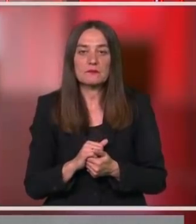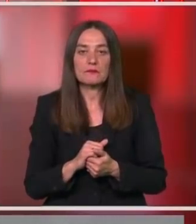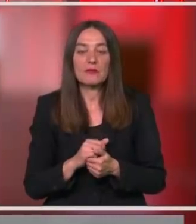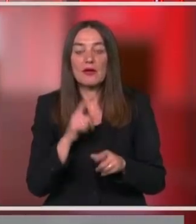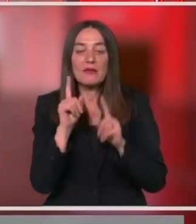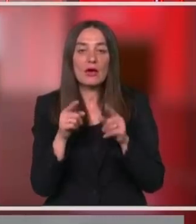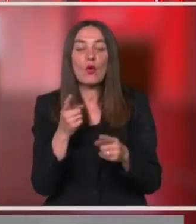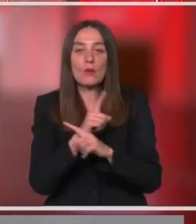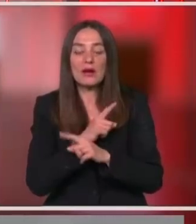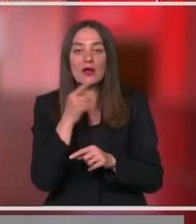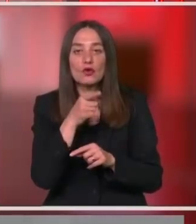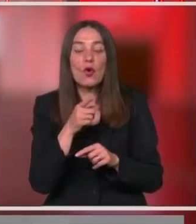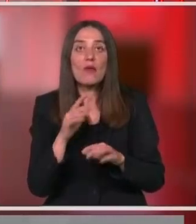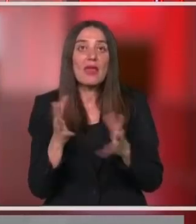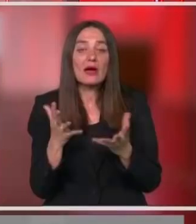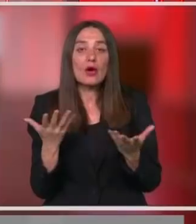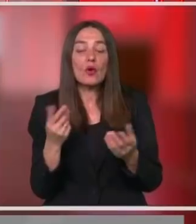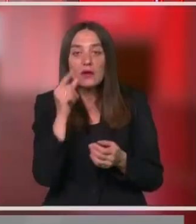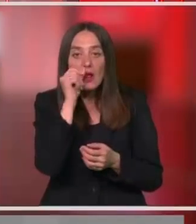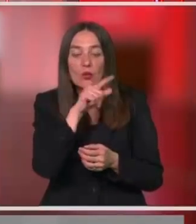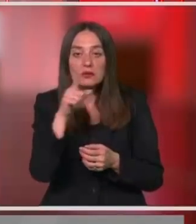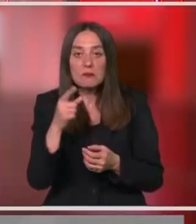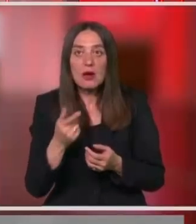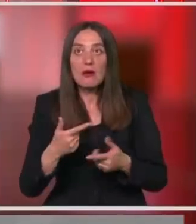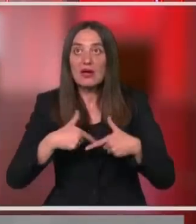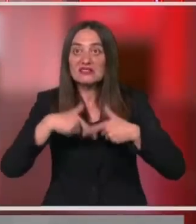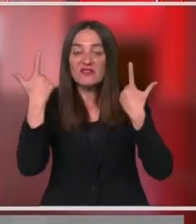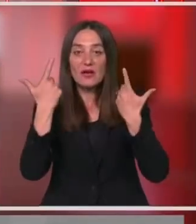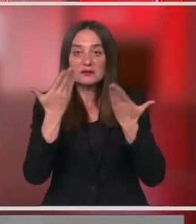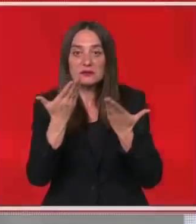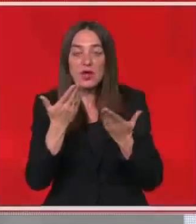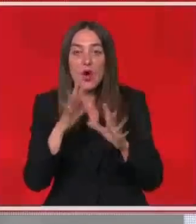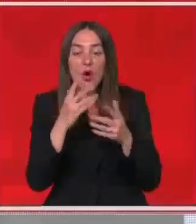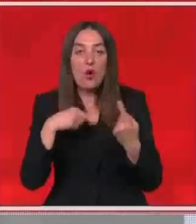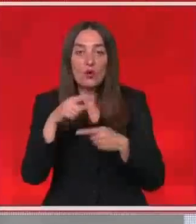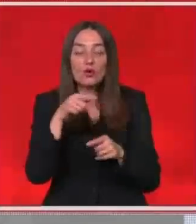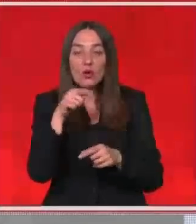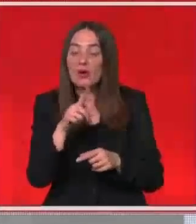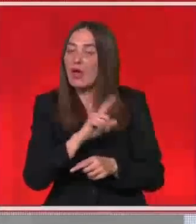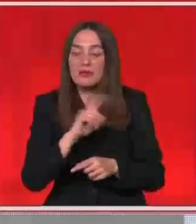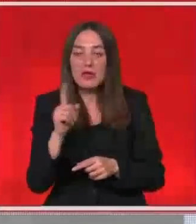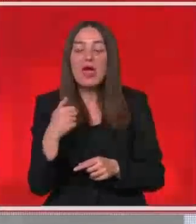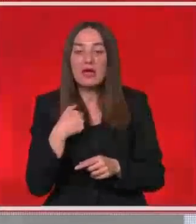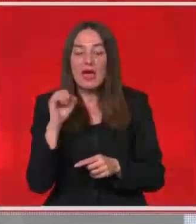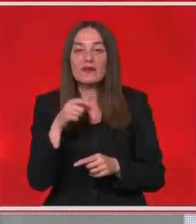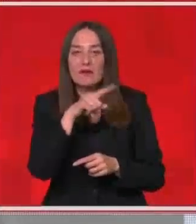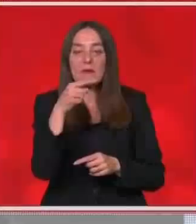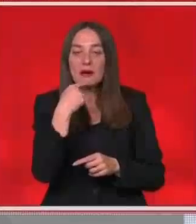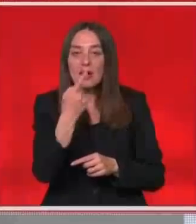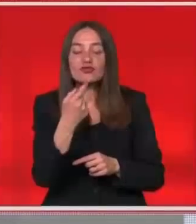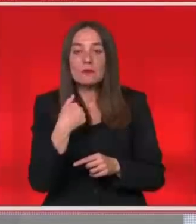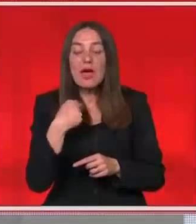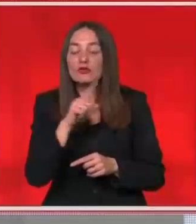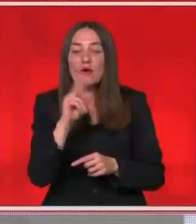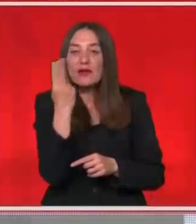neko umre, da će to nekako da ljudima podigne svest oko svega toga. Nije, ja da vam kažem, ja to ne razumem.